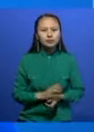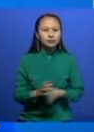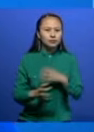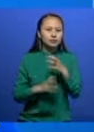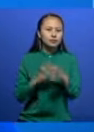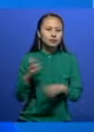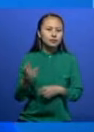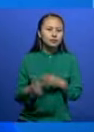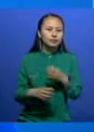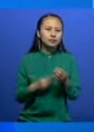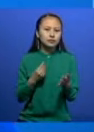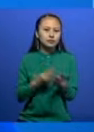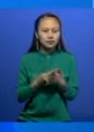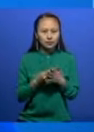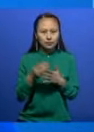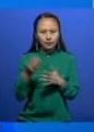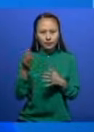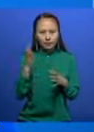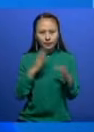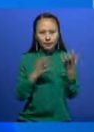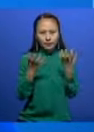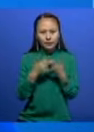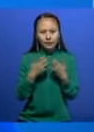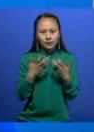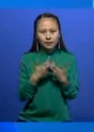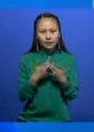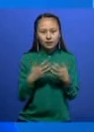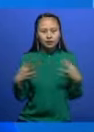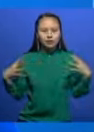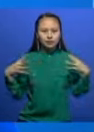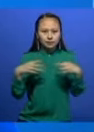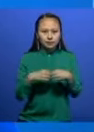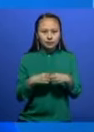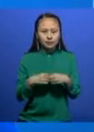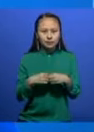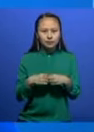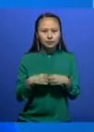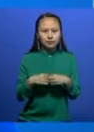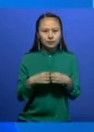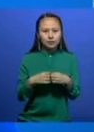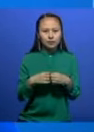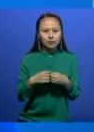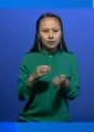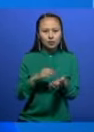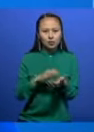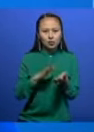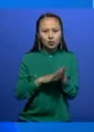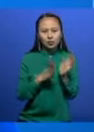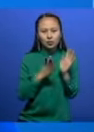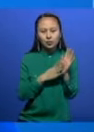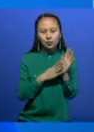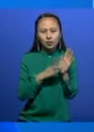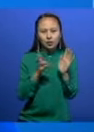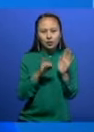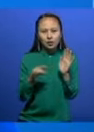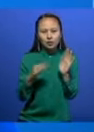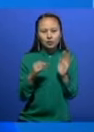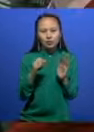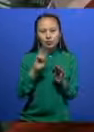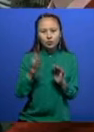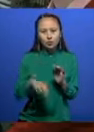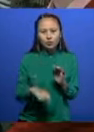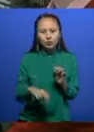қаржы институттары есебінен индикативті бірлесіп қаржыландыру көлемі 9 миллиард ақш доллар